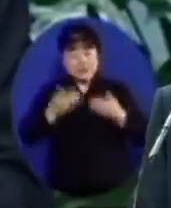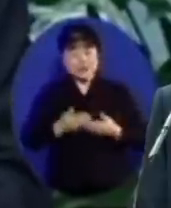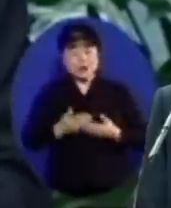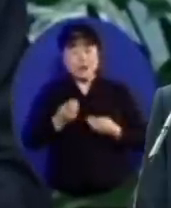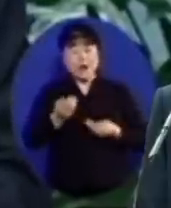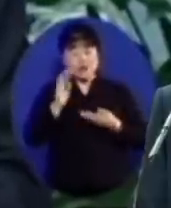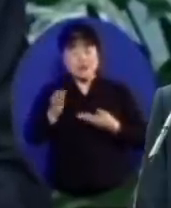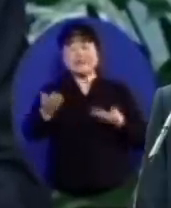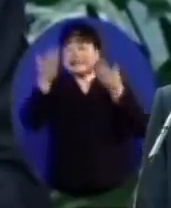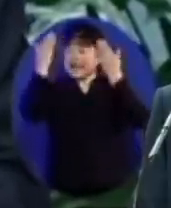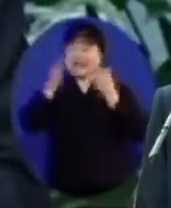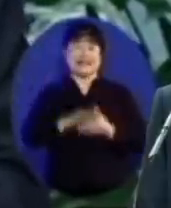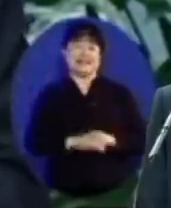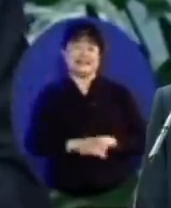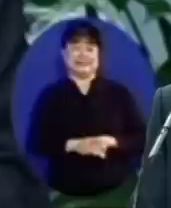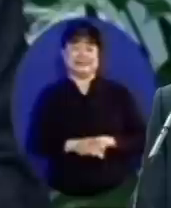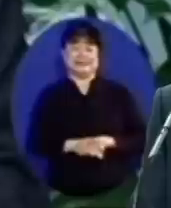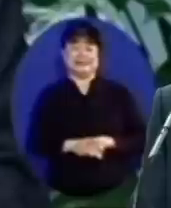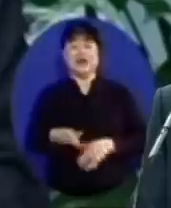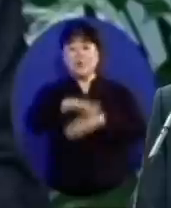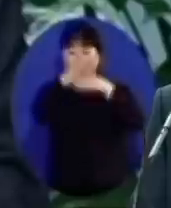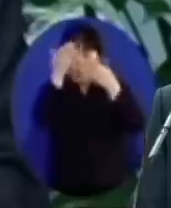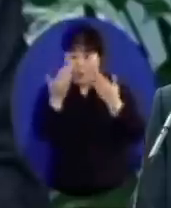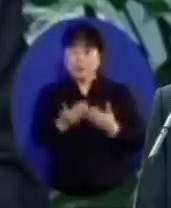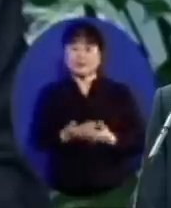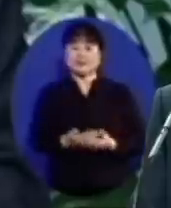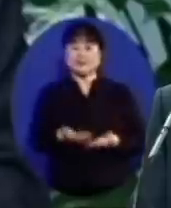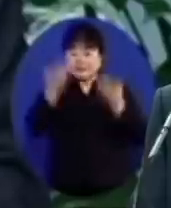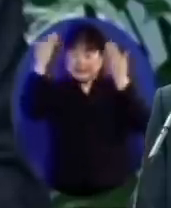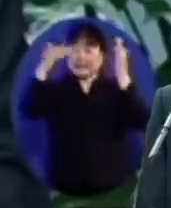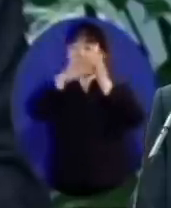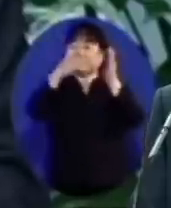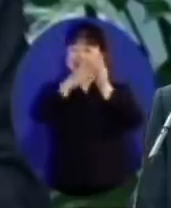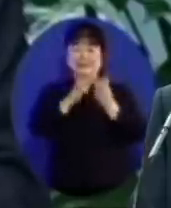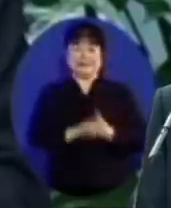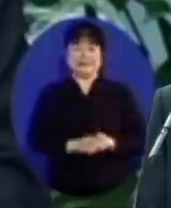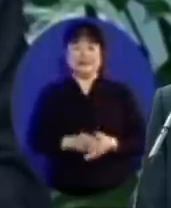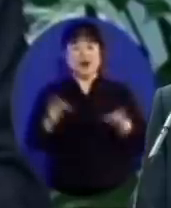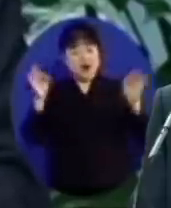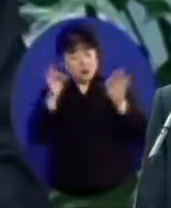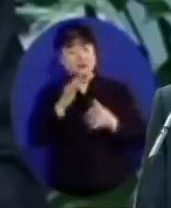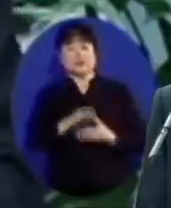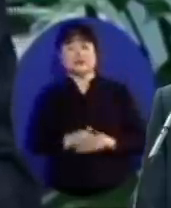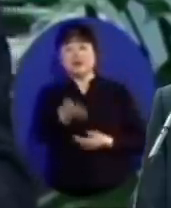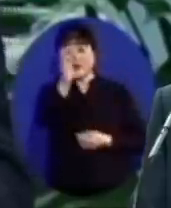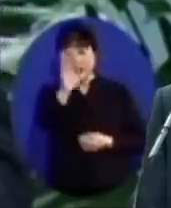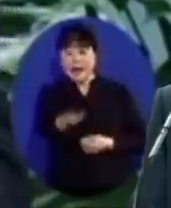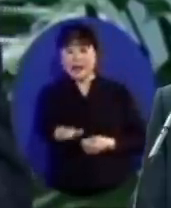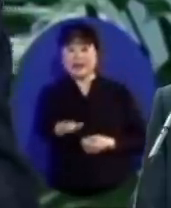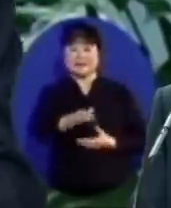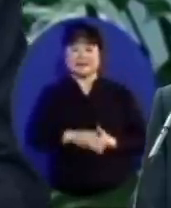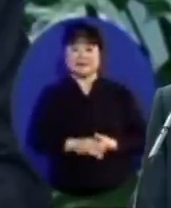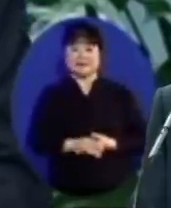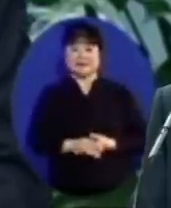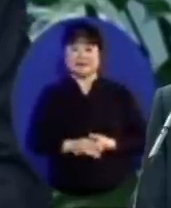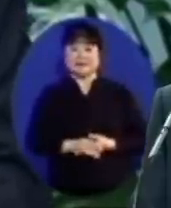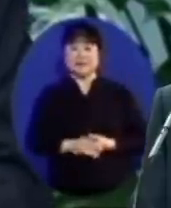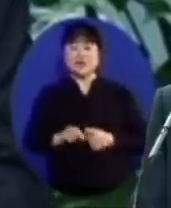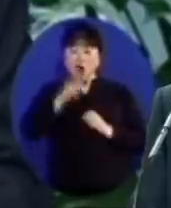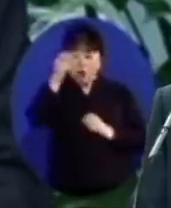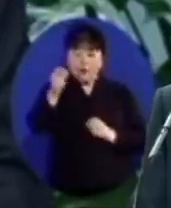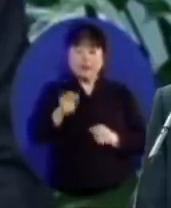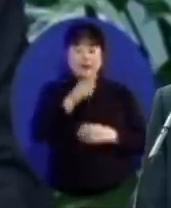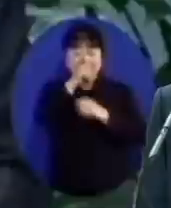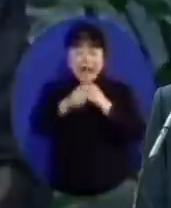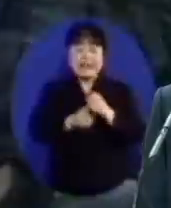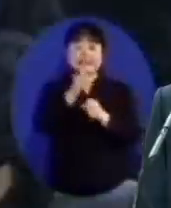얼마 있으면 지나갈 것뿐이다. 모든 것은 지나가고 말고 없어지고 말 것입니다. 그러나 영원한 것은